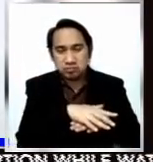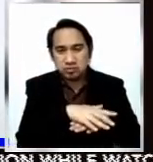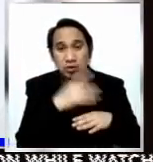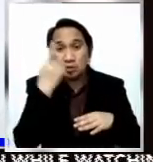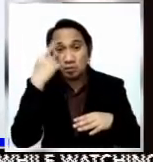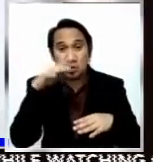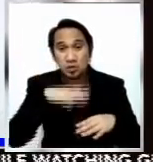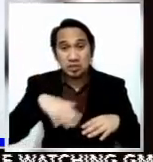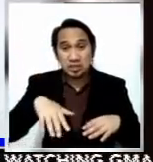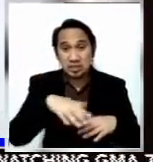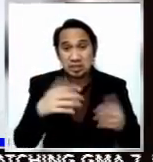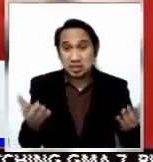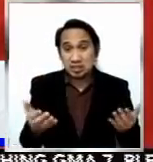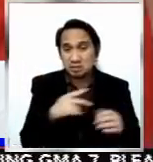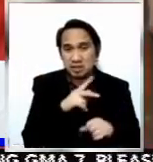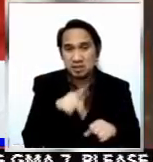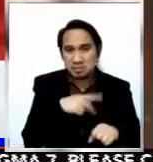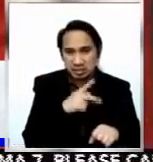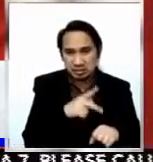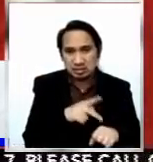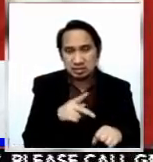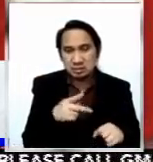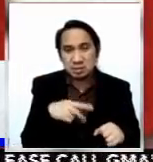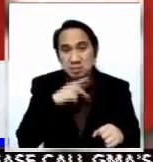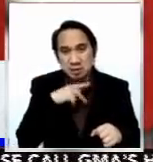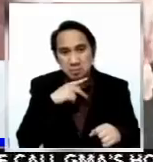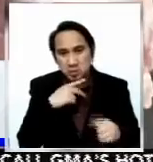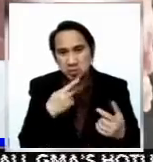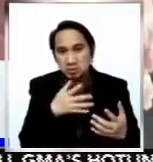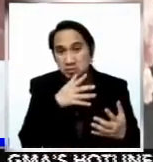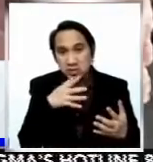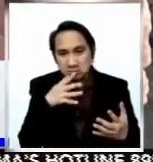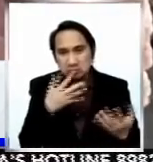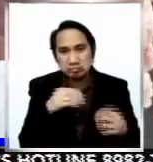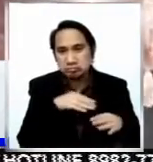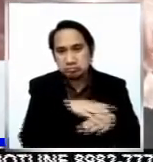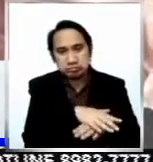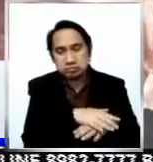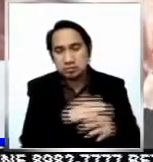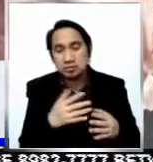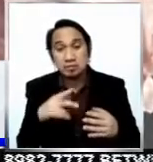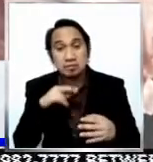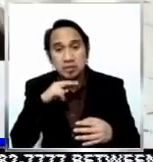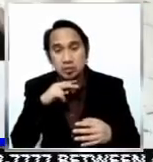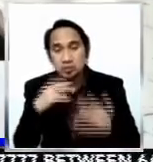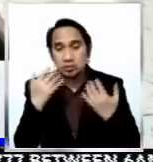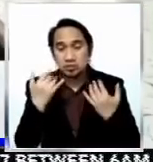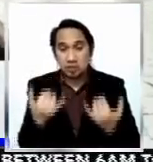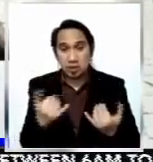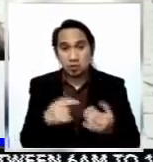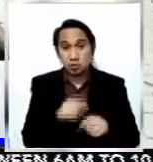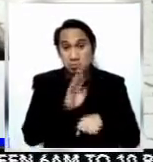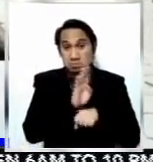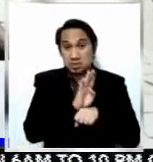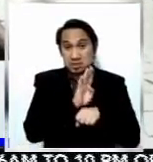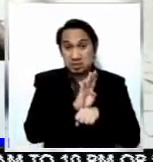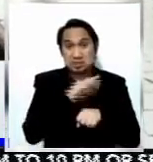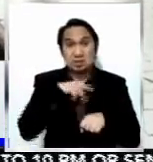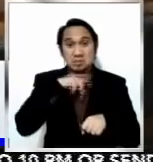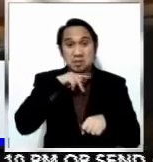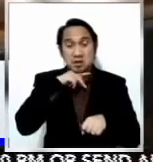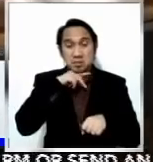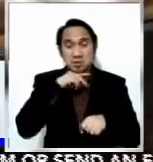hogs nationwide. Sa naging konsultasyon nung nakaraang linggo, umapila ang mga hog raisers na sa halip na price